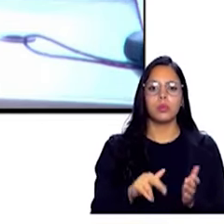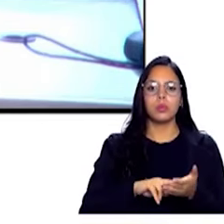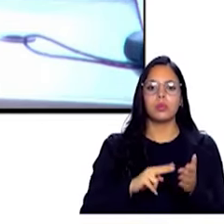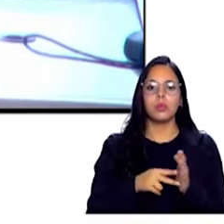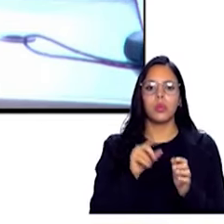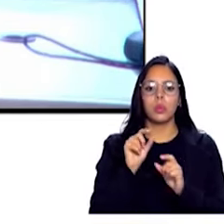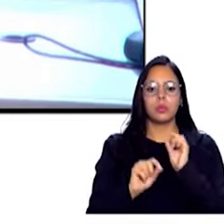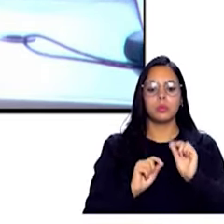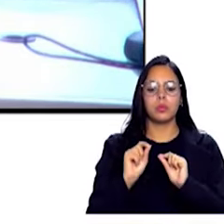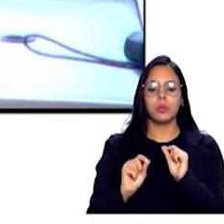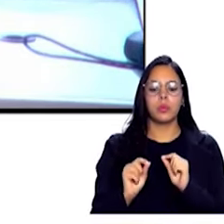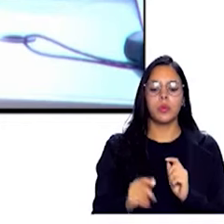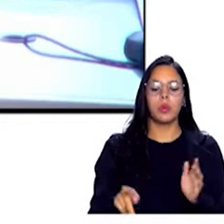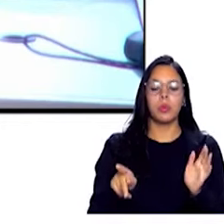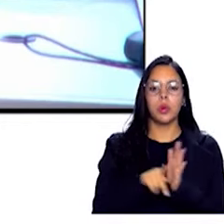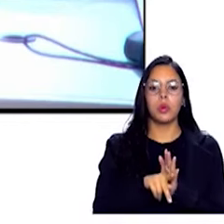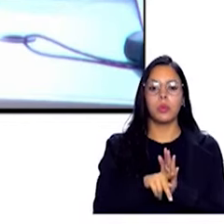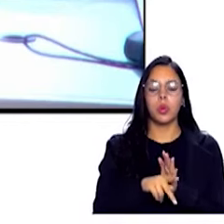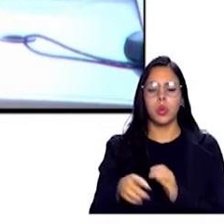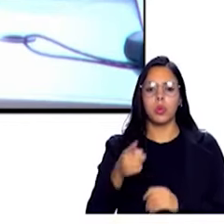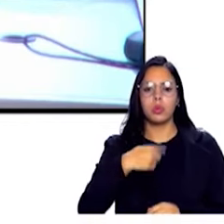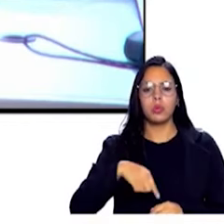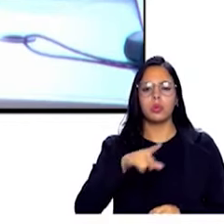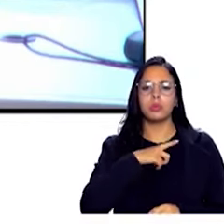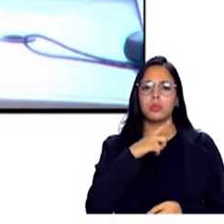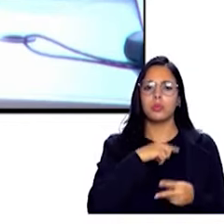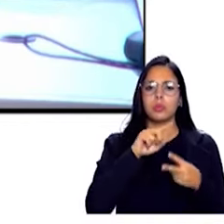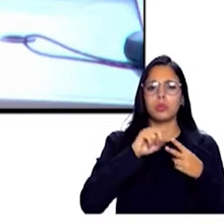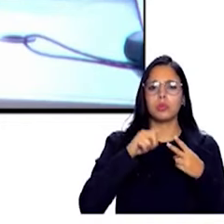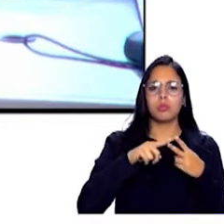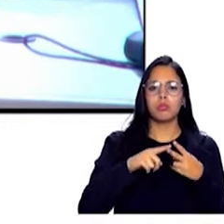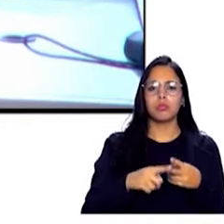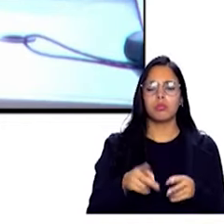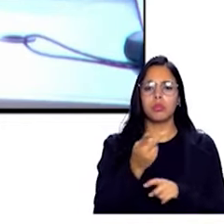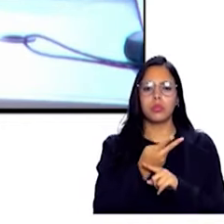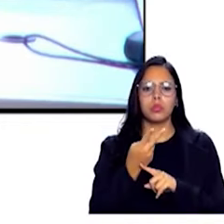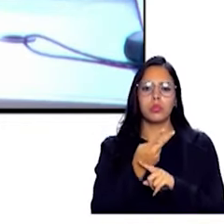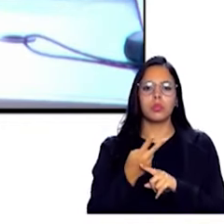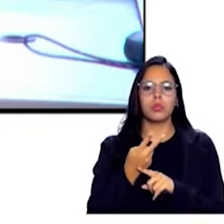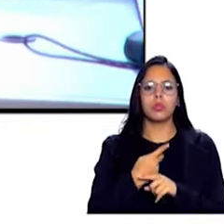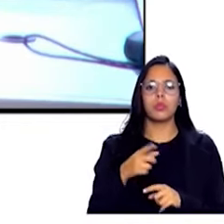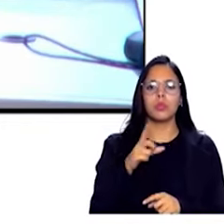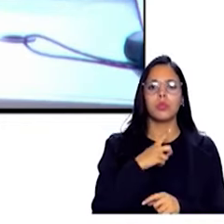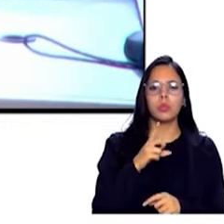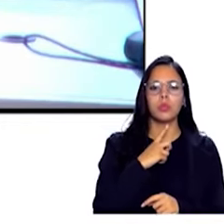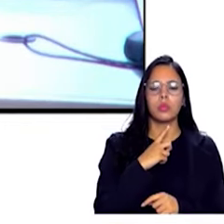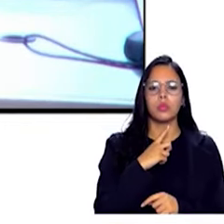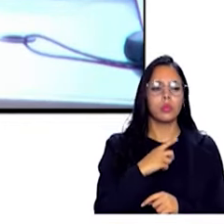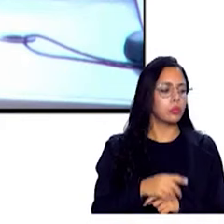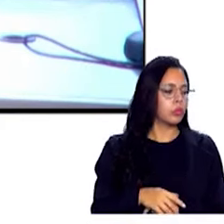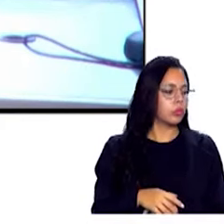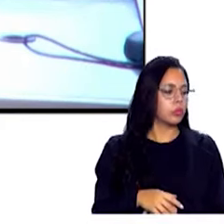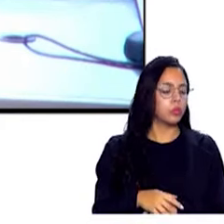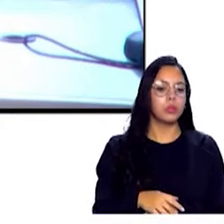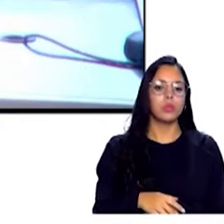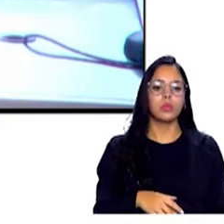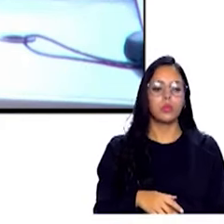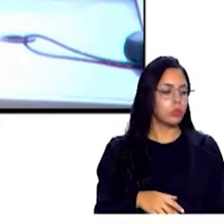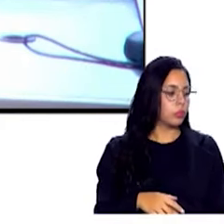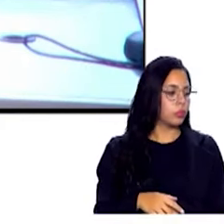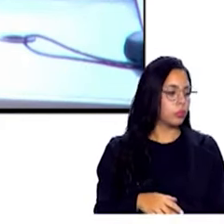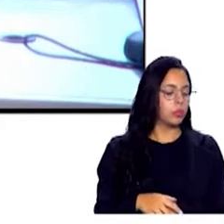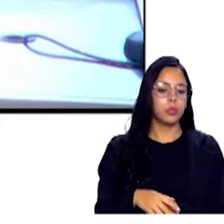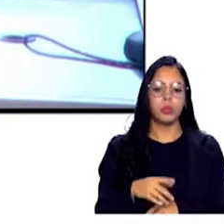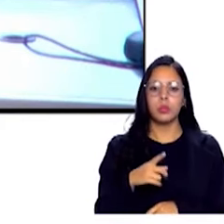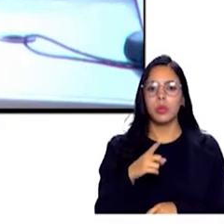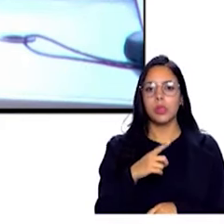véritable équilibre CET équilibre est à rechercher parce que ET comme Tera l'a Encore souligné tout à l'heure